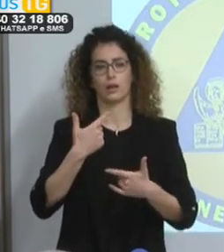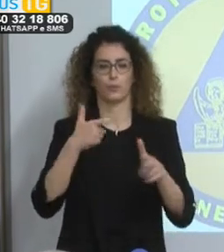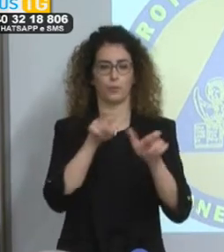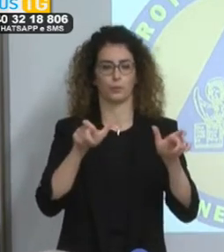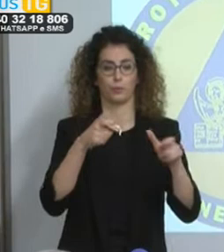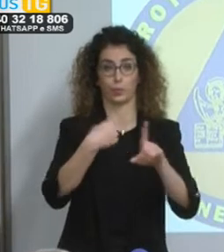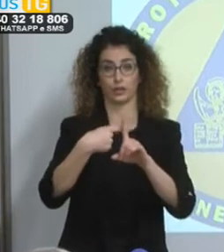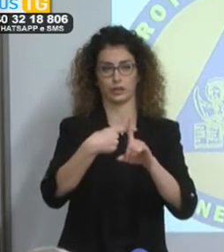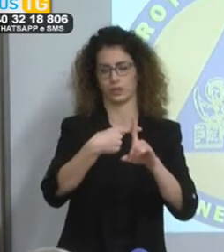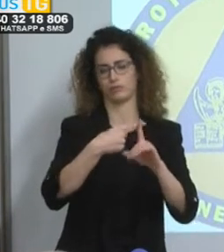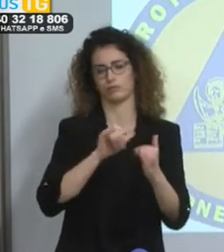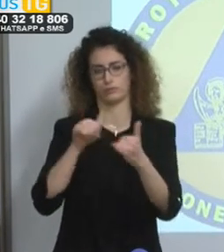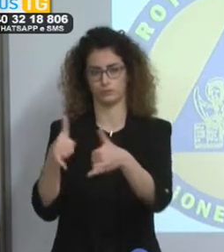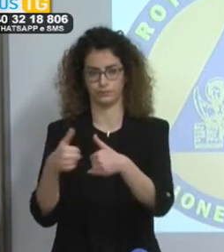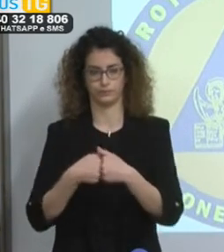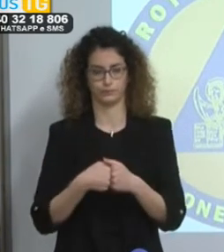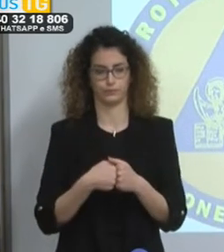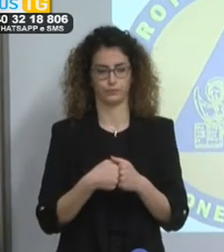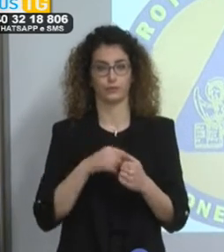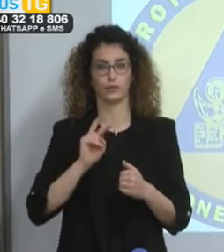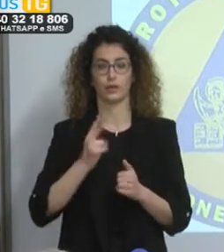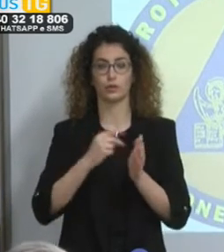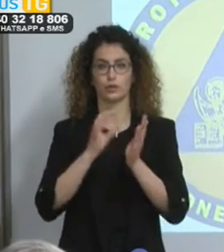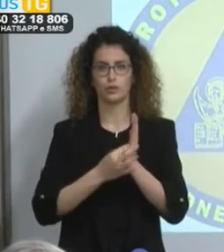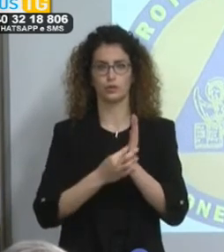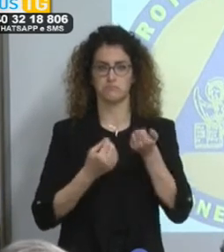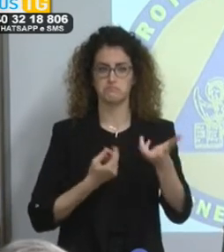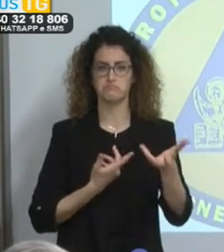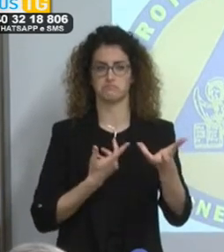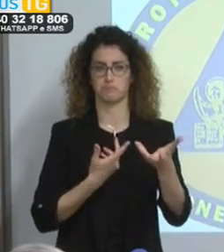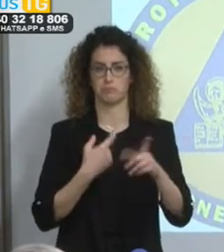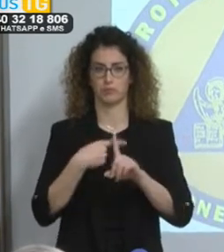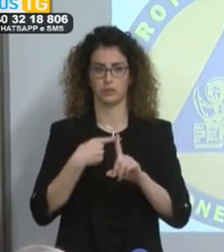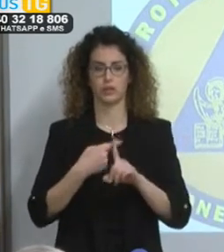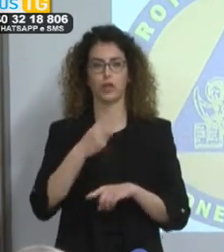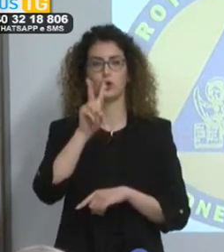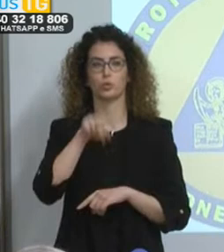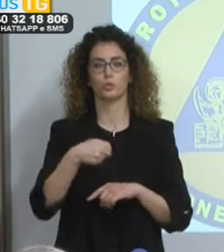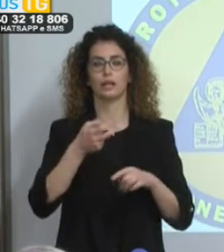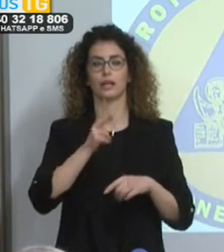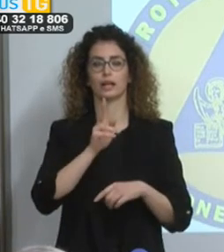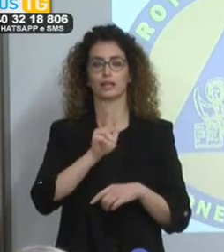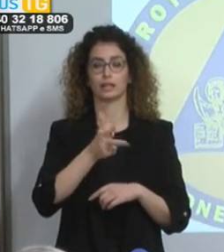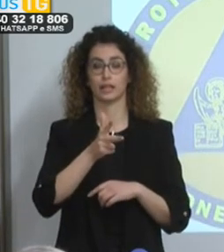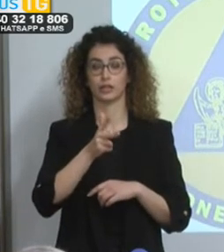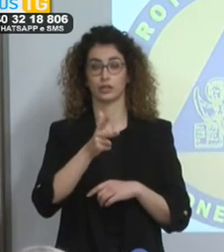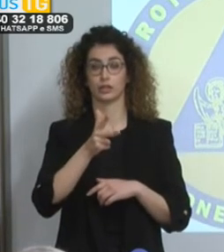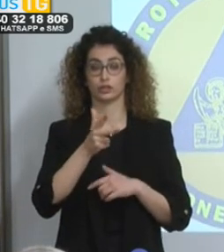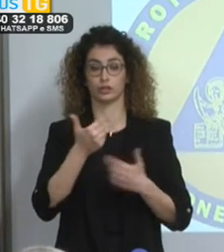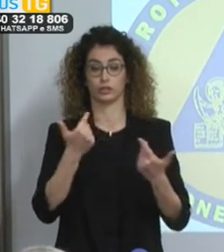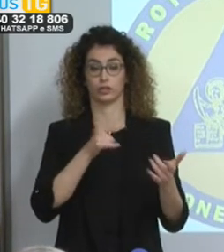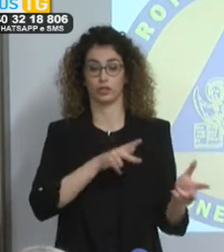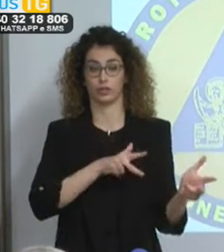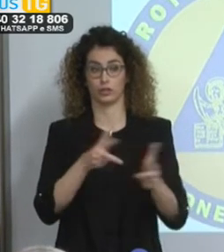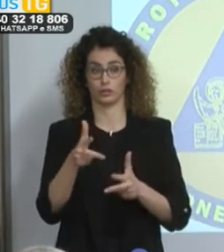dei positivi. Secondo giorno con bei dati, 2013 ricoverati, siamo scesi sotto la punta di